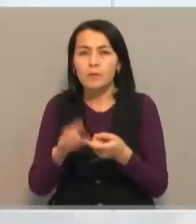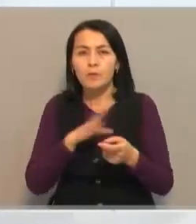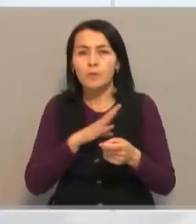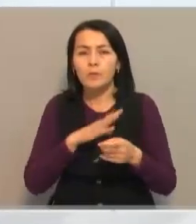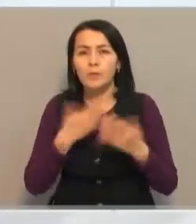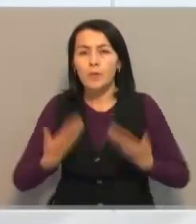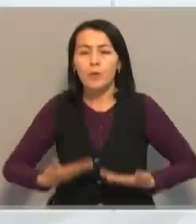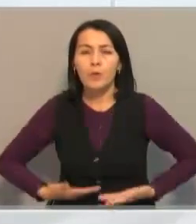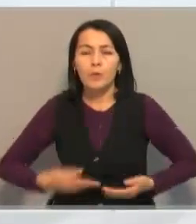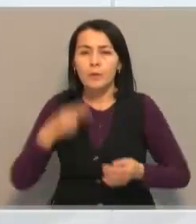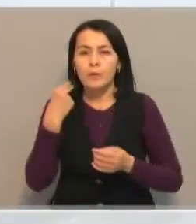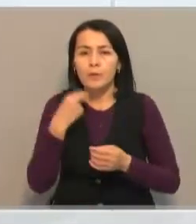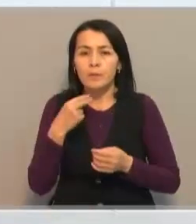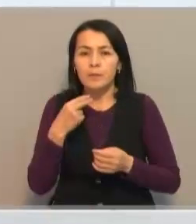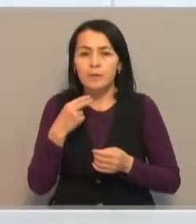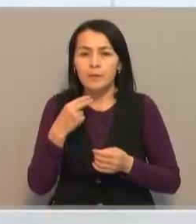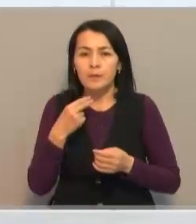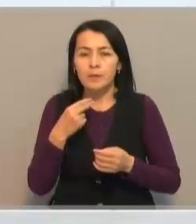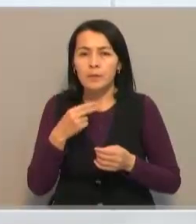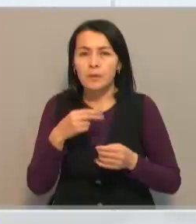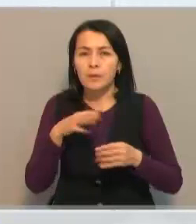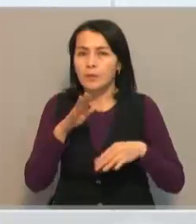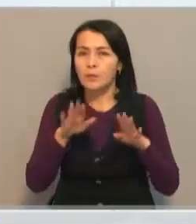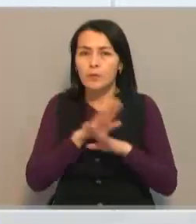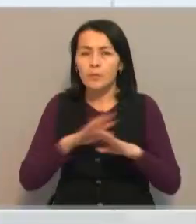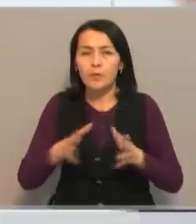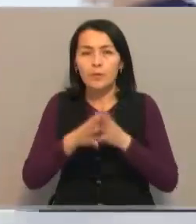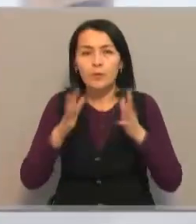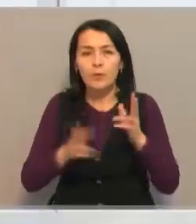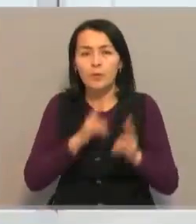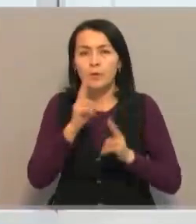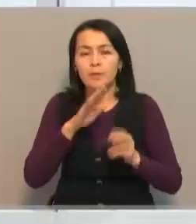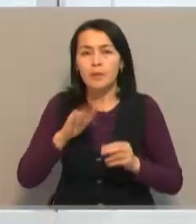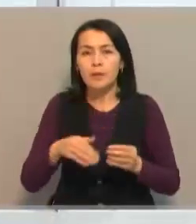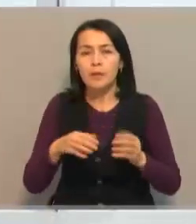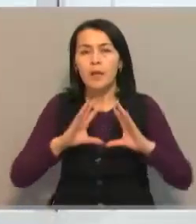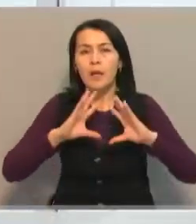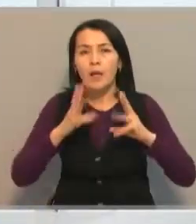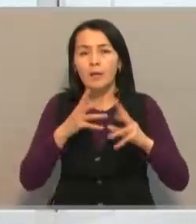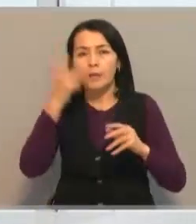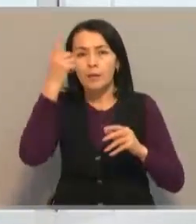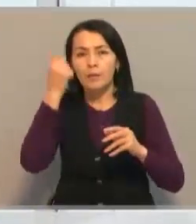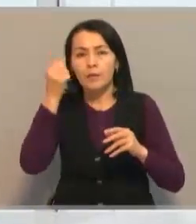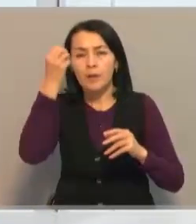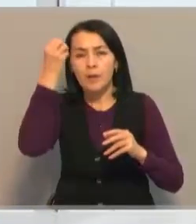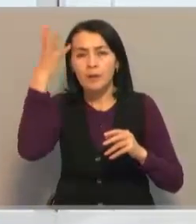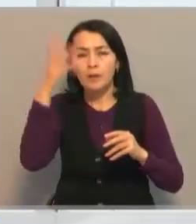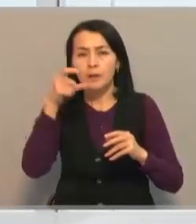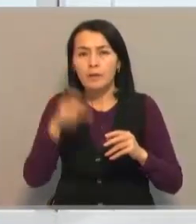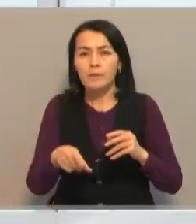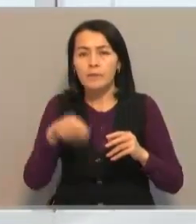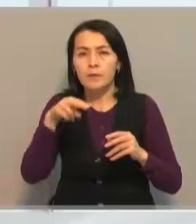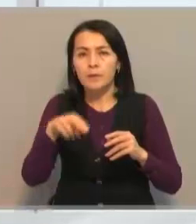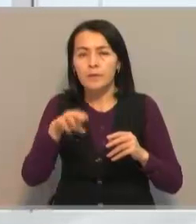өмір сапасы әрине жақсы болмайды ондай үлкен операциялардан кейін. Әлемге әйгілі профессор атақты